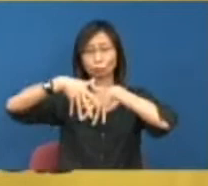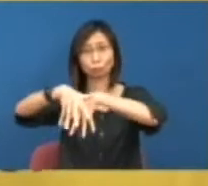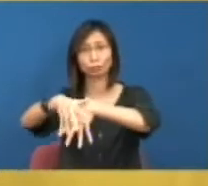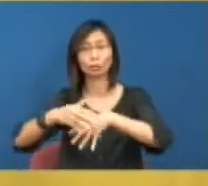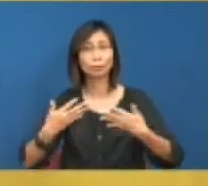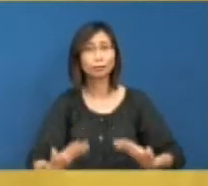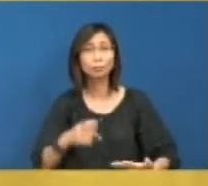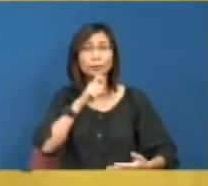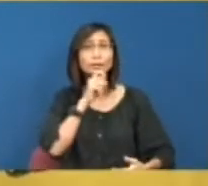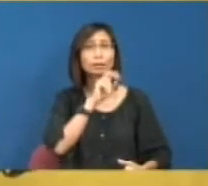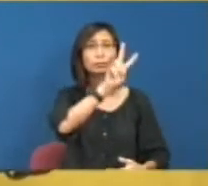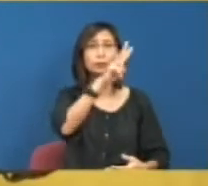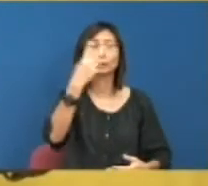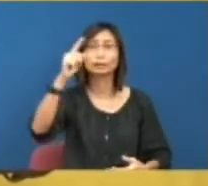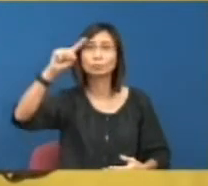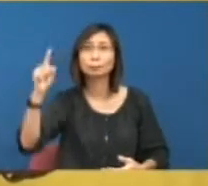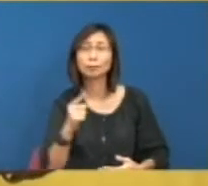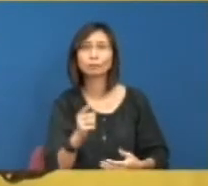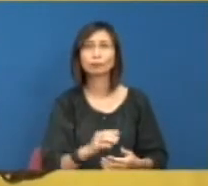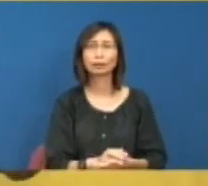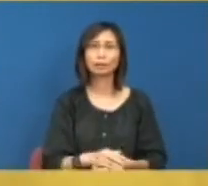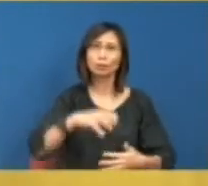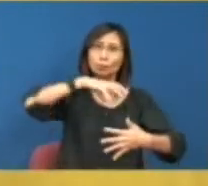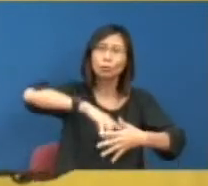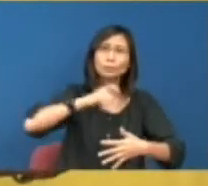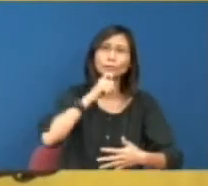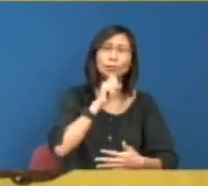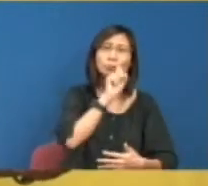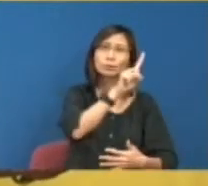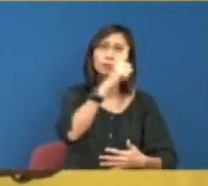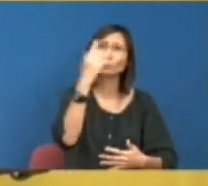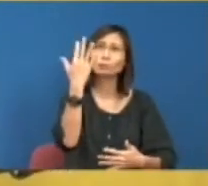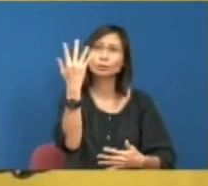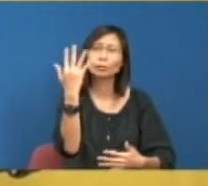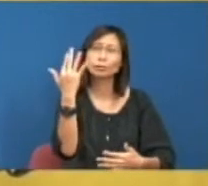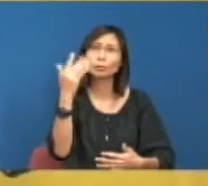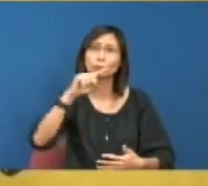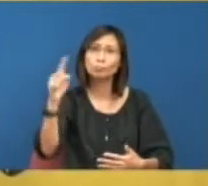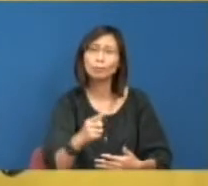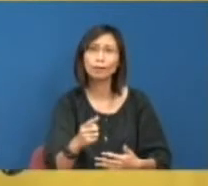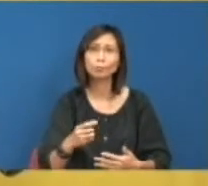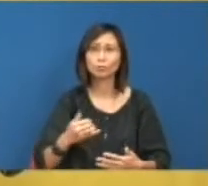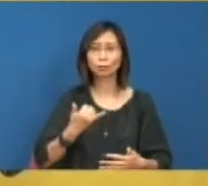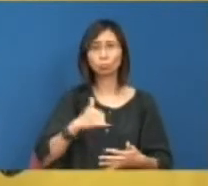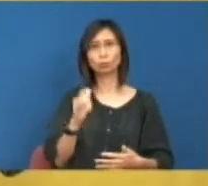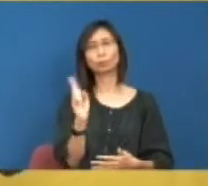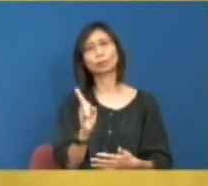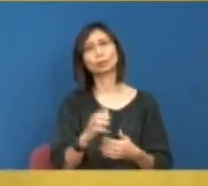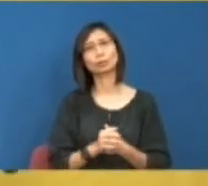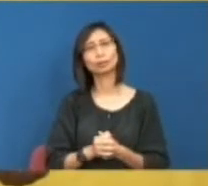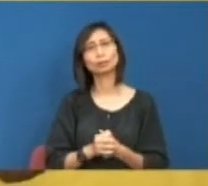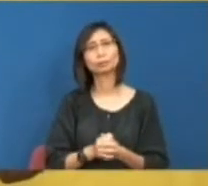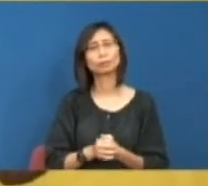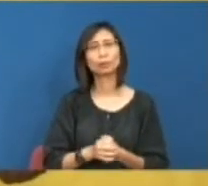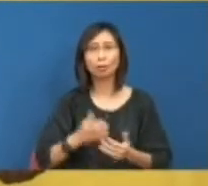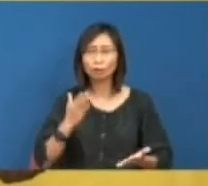萬人，有幾十萬人去了哪裡？這人是什麼人來的？是不是已經是死了心